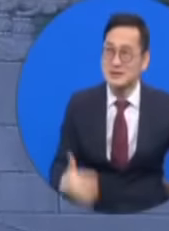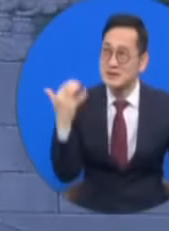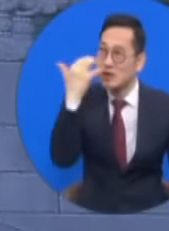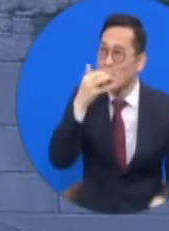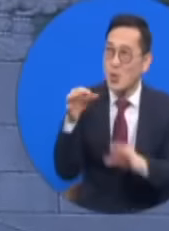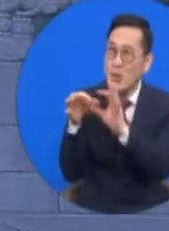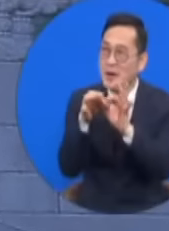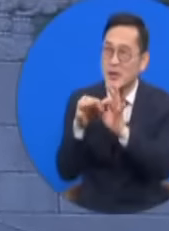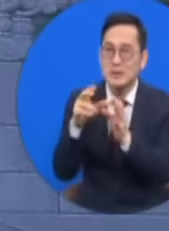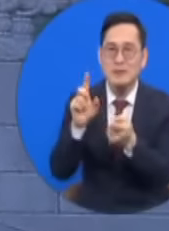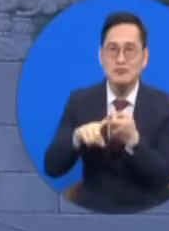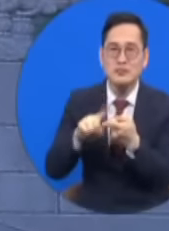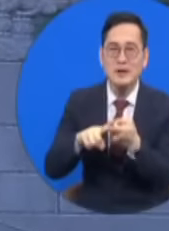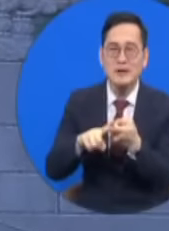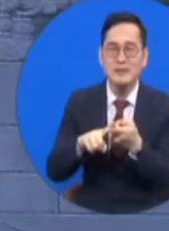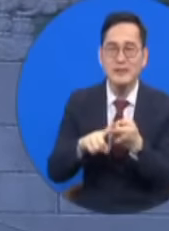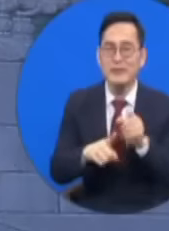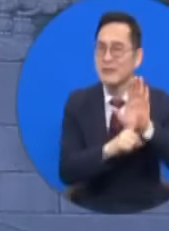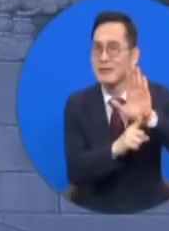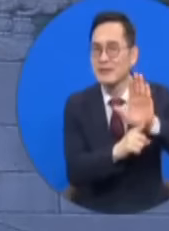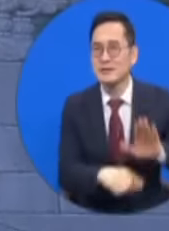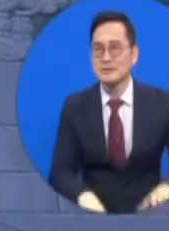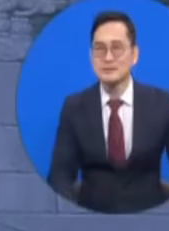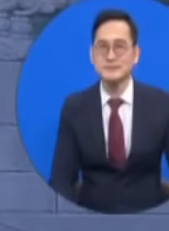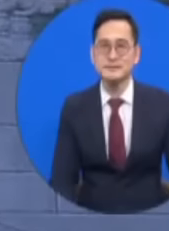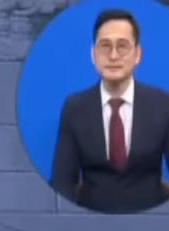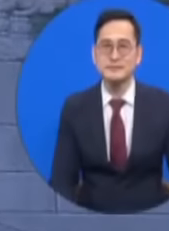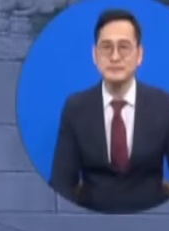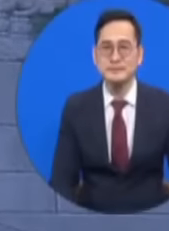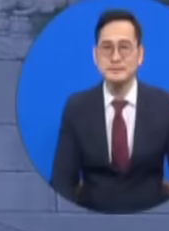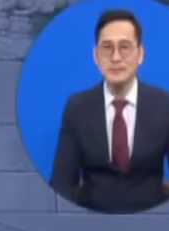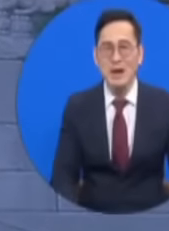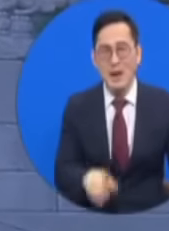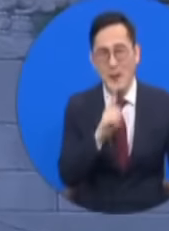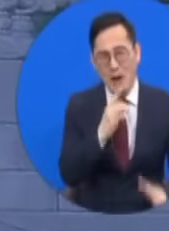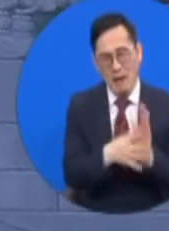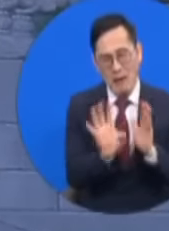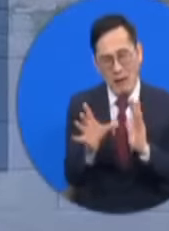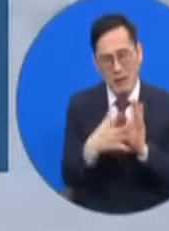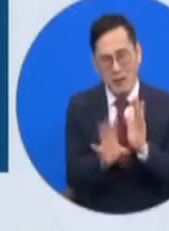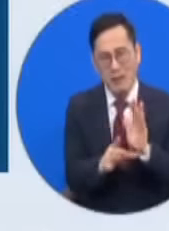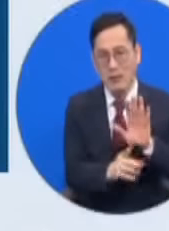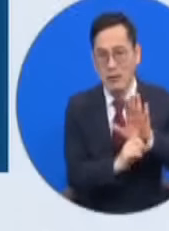거론을 해서 도산서원까지 화가 났다. 뭐 계속 나옵니다.